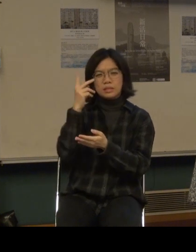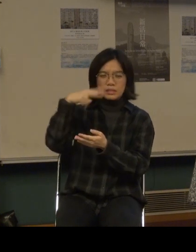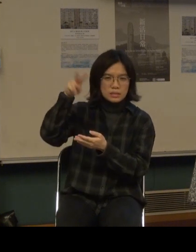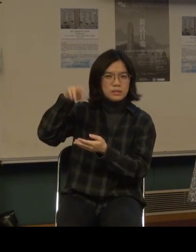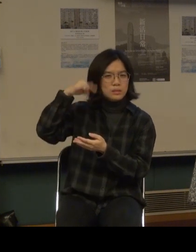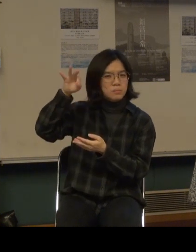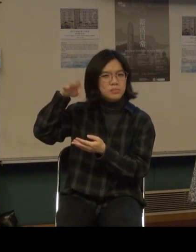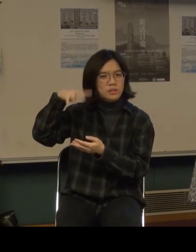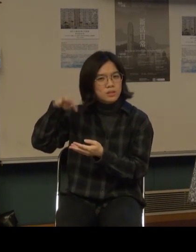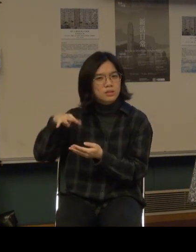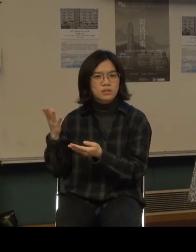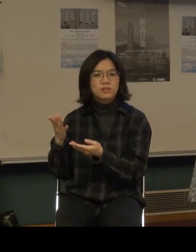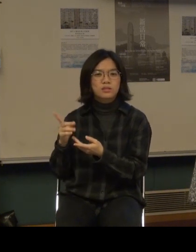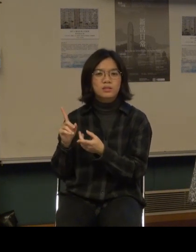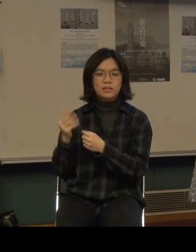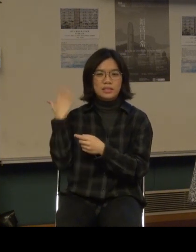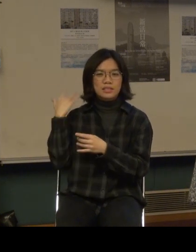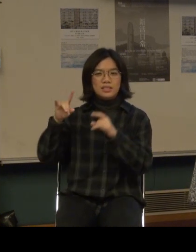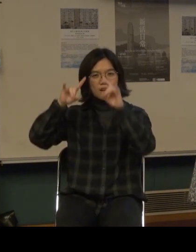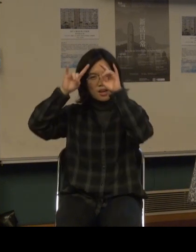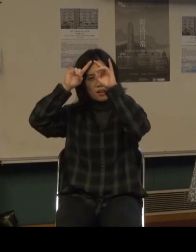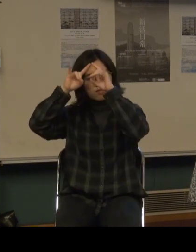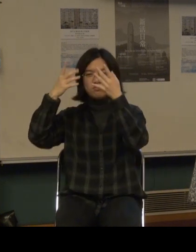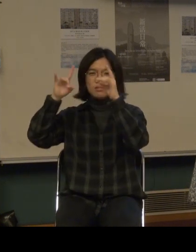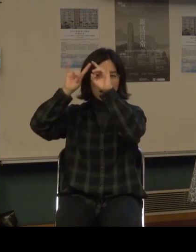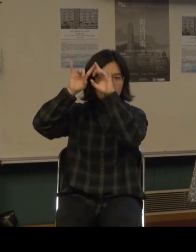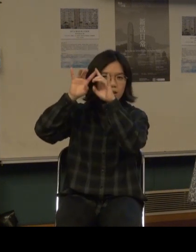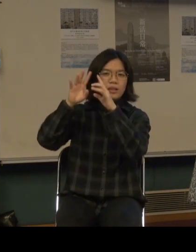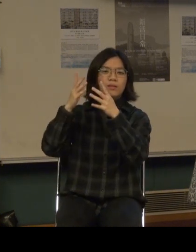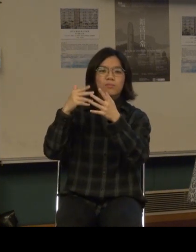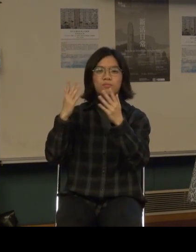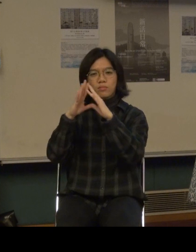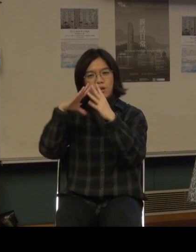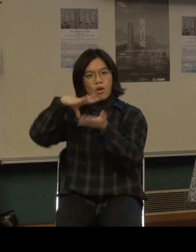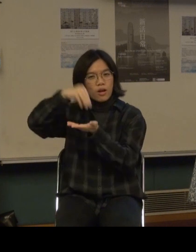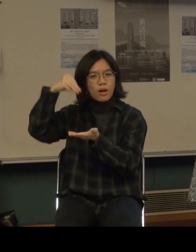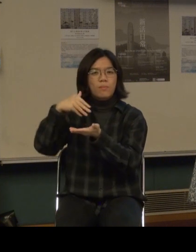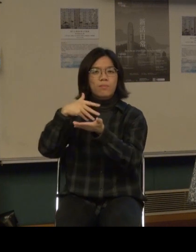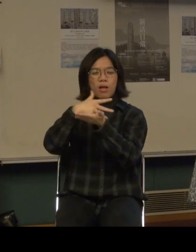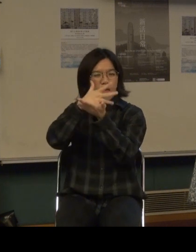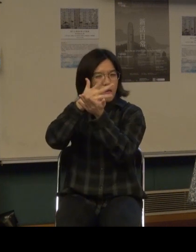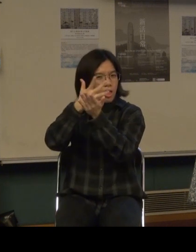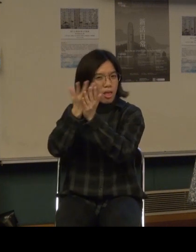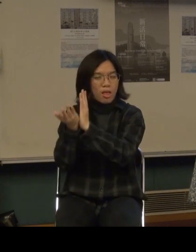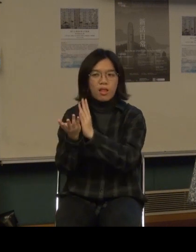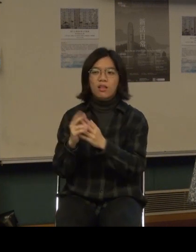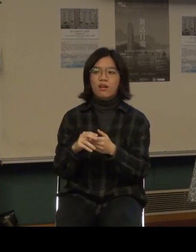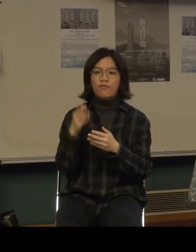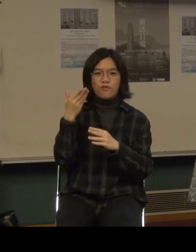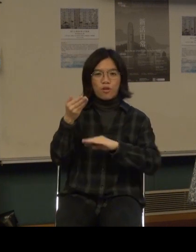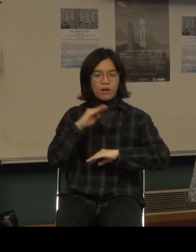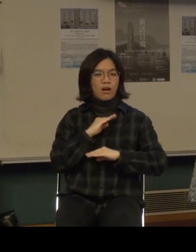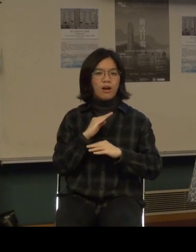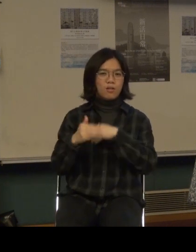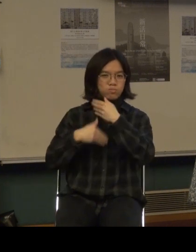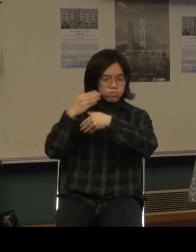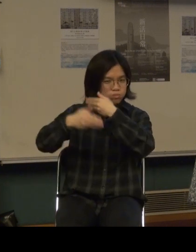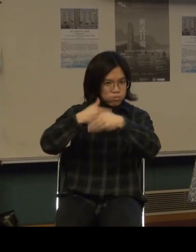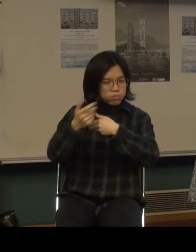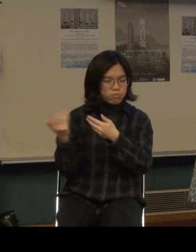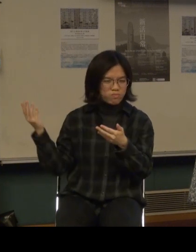古羅馬時代，到拜占庭、羅馬風、哥德式喺文藝復興，一路去到巴洛克或者洛可可建